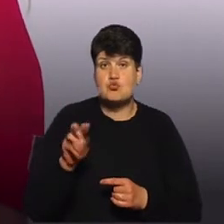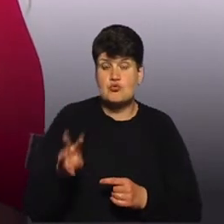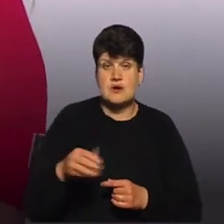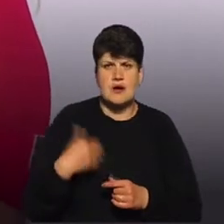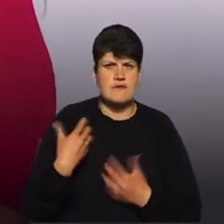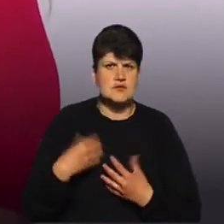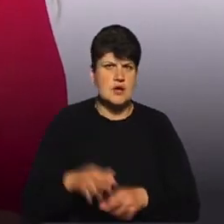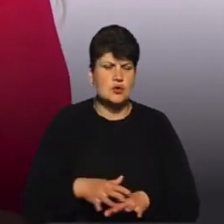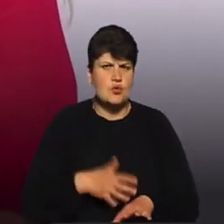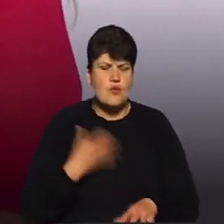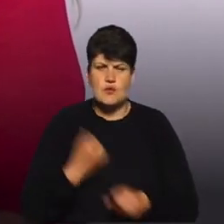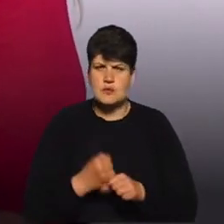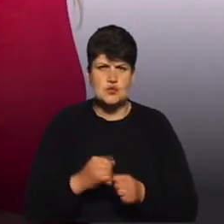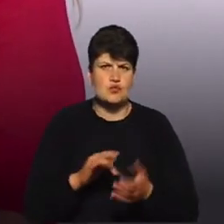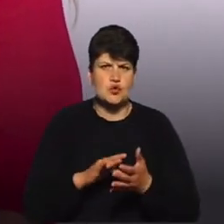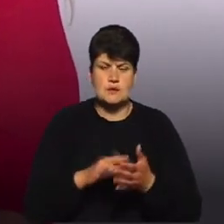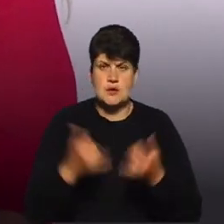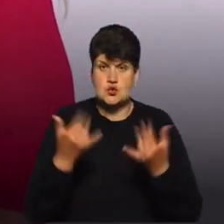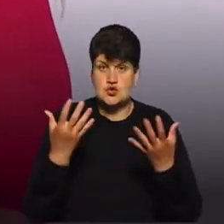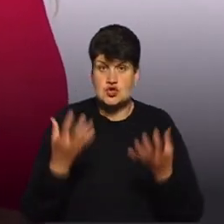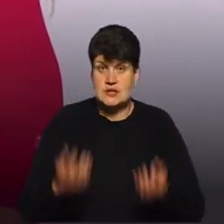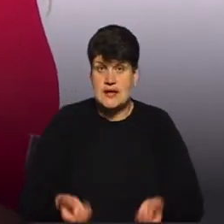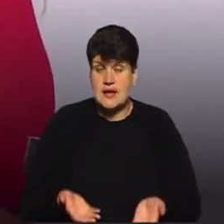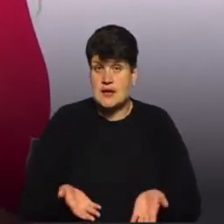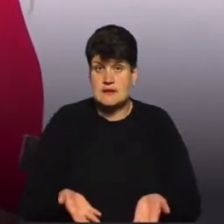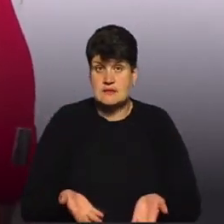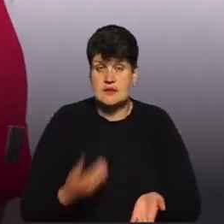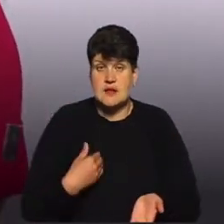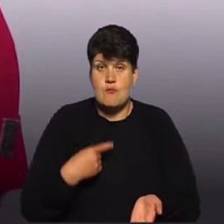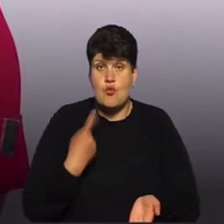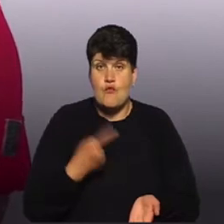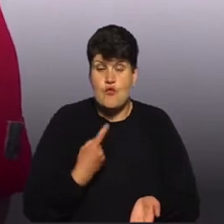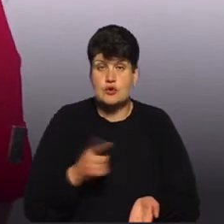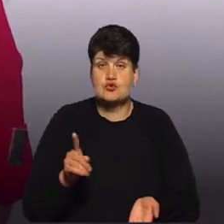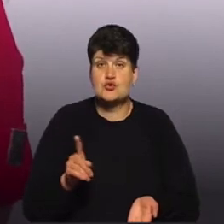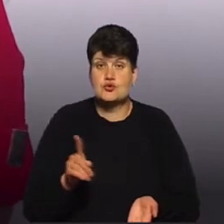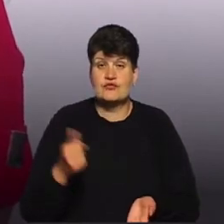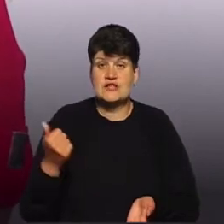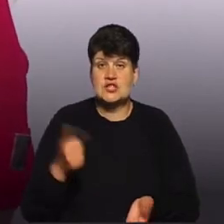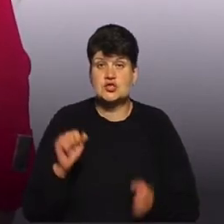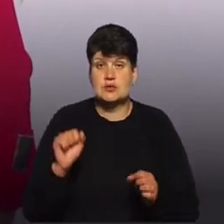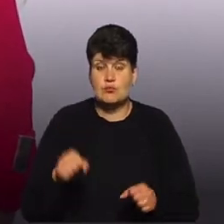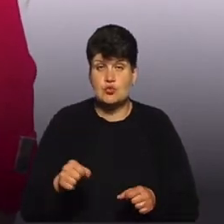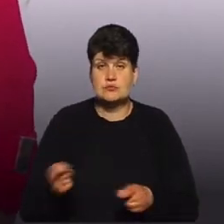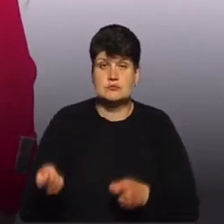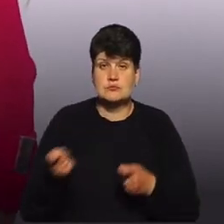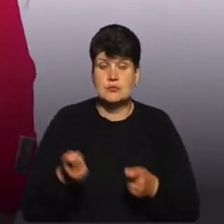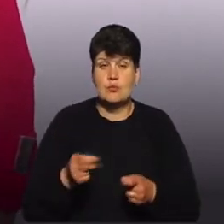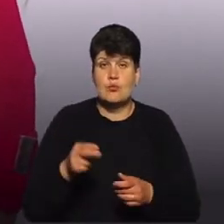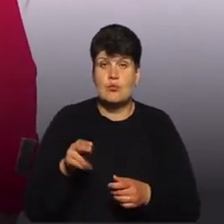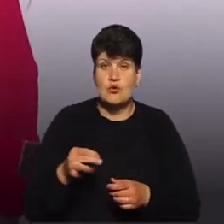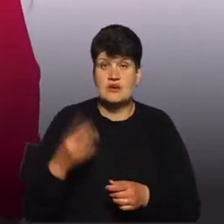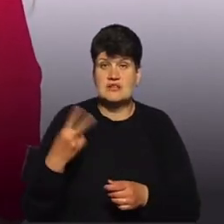На сьогоднішній день нам оператори говорять, що в тиждень можуть доставляти по 20 бортів. Тобто